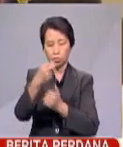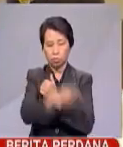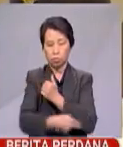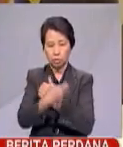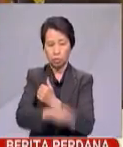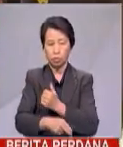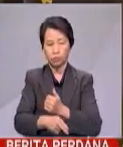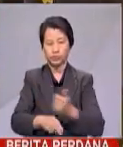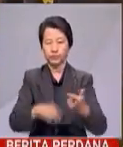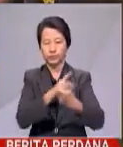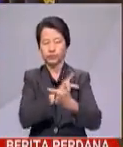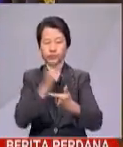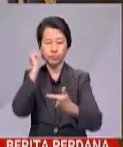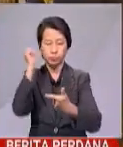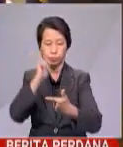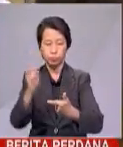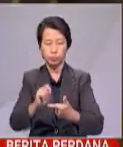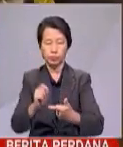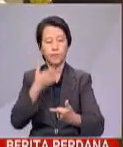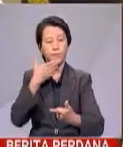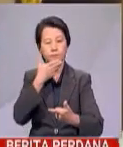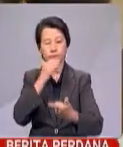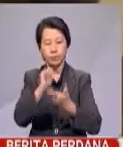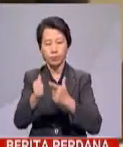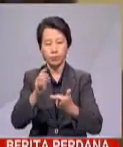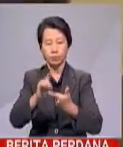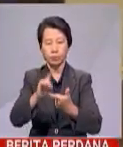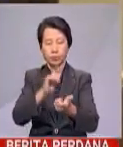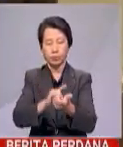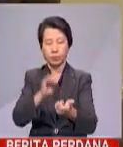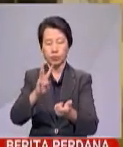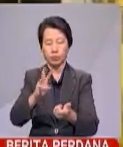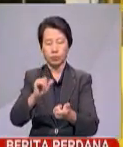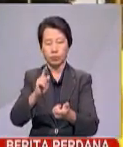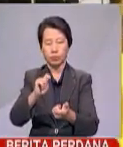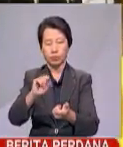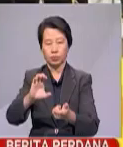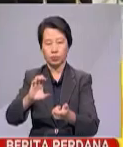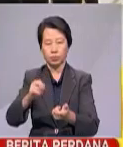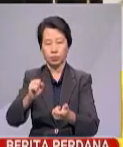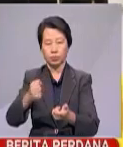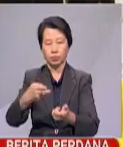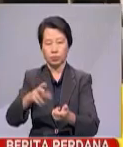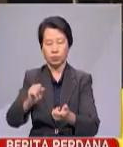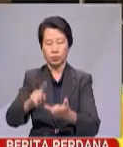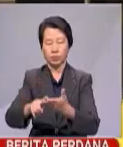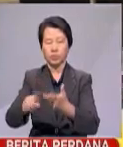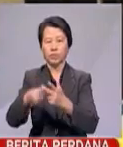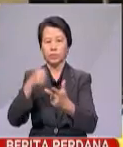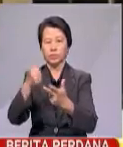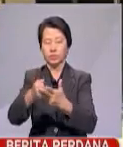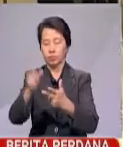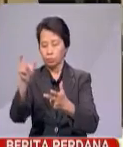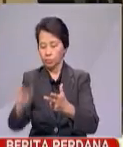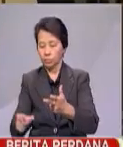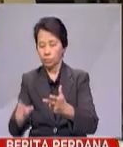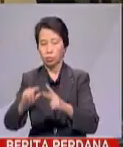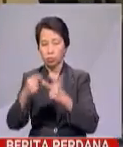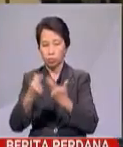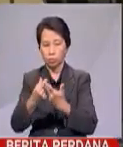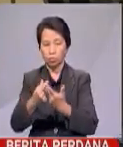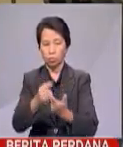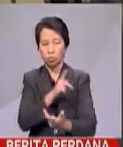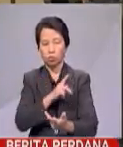Muhammad, Ketua Setiausaha Kementerian Belia dan Sukan Dr. Wachala RRV Supia serta Pengarah Urusan Kumpulan dan Ketua